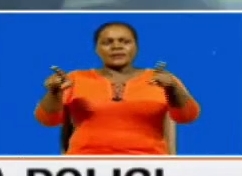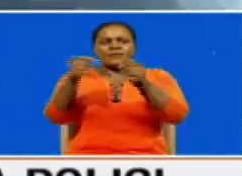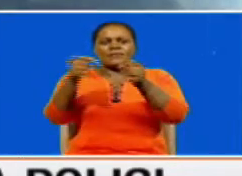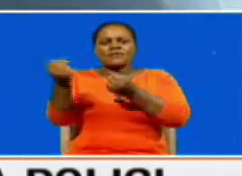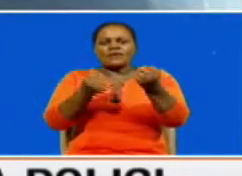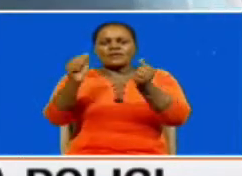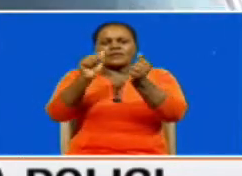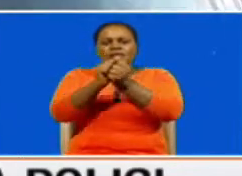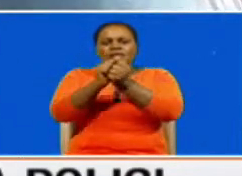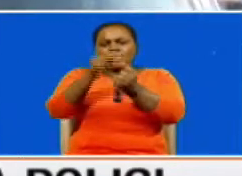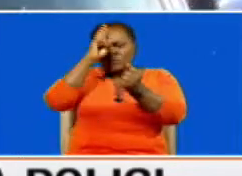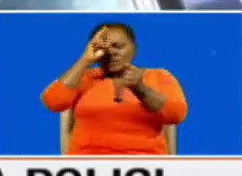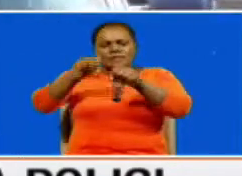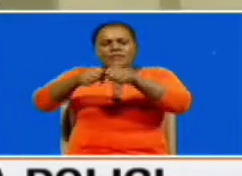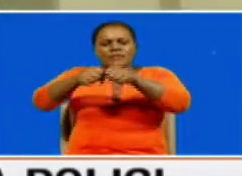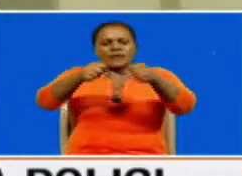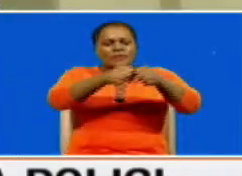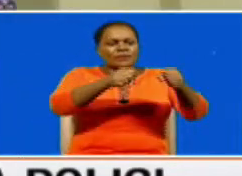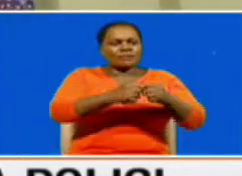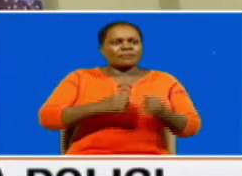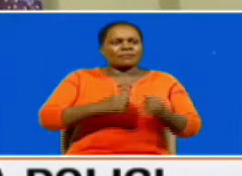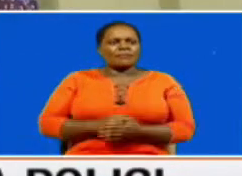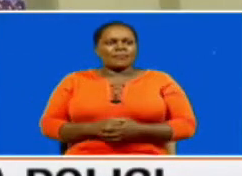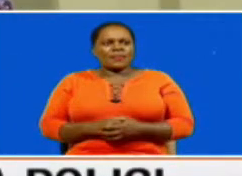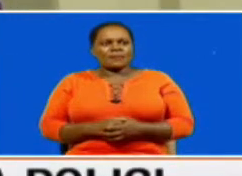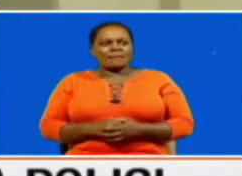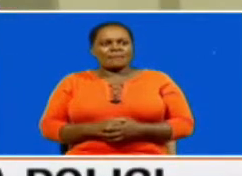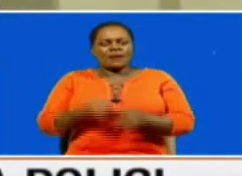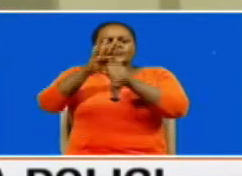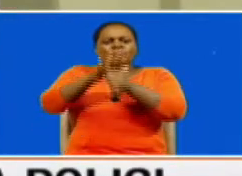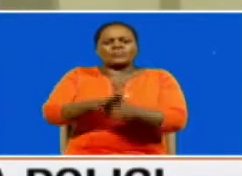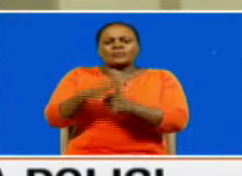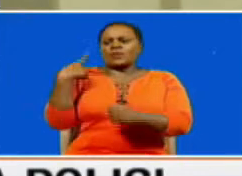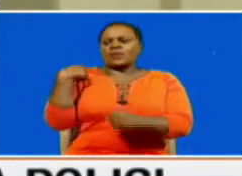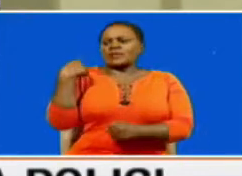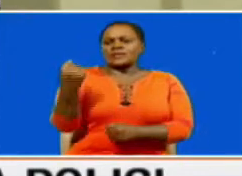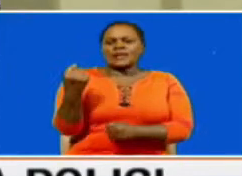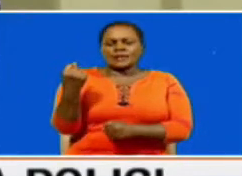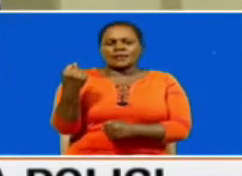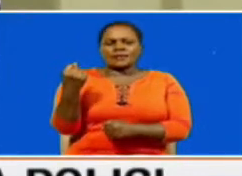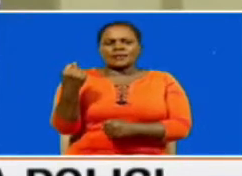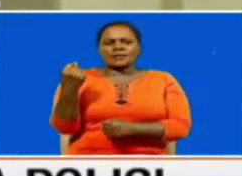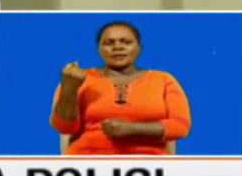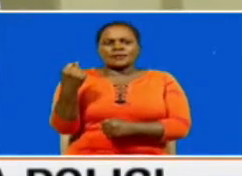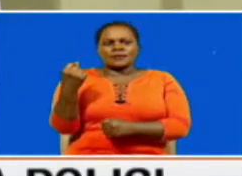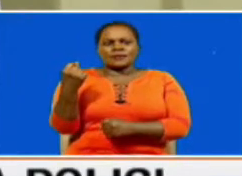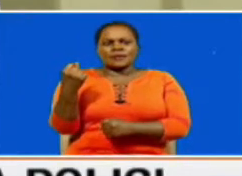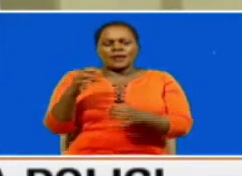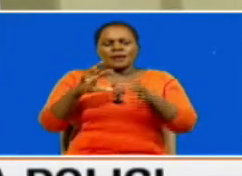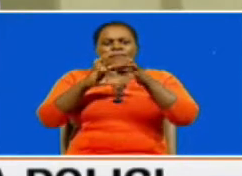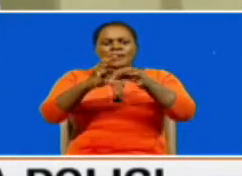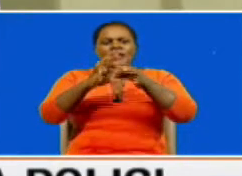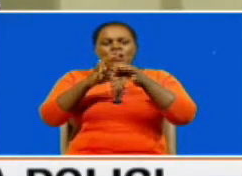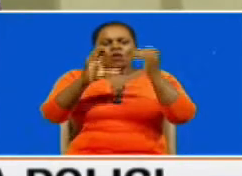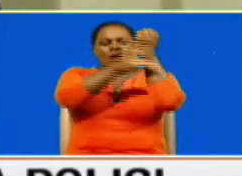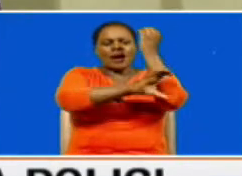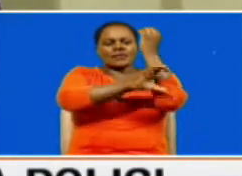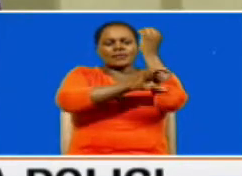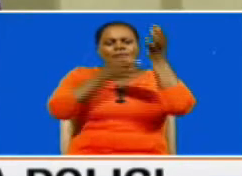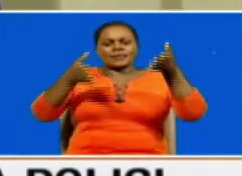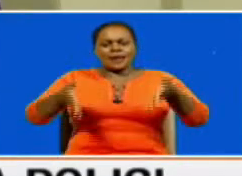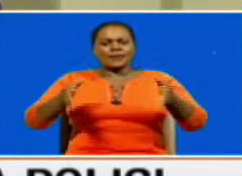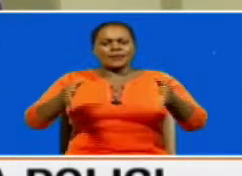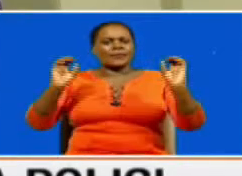magari 10 ya polisi kuharibiwa. That brutality witnessed yesterday does not belong to this country.